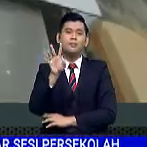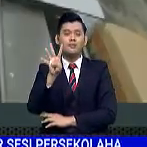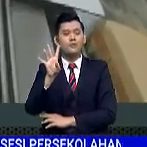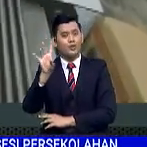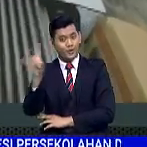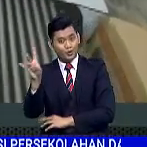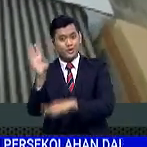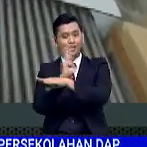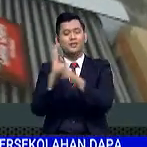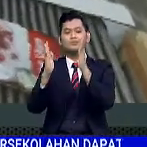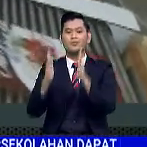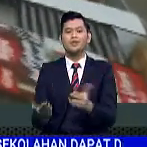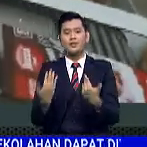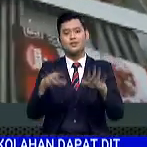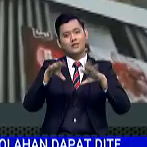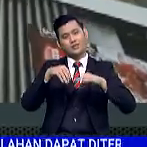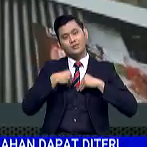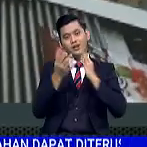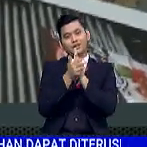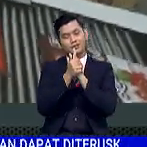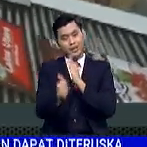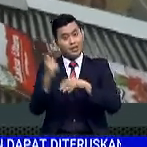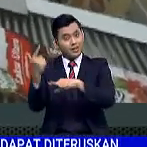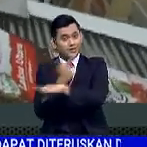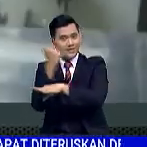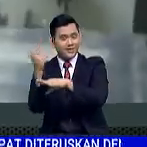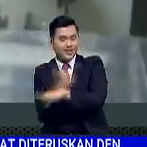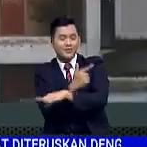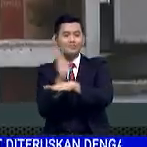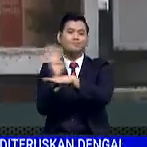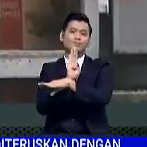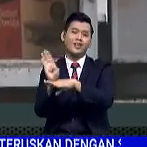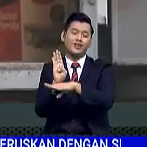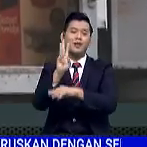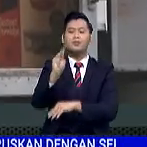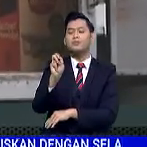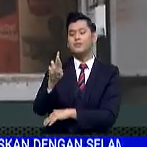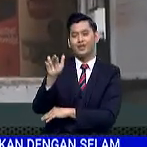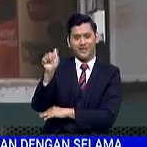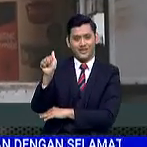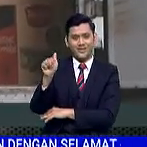836,347 usahawan telah menerima kemahiran melalui program latihan keusahawanan MARA.